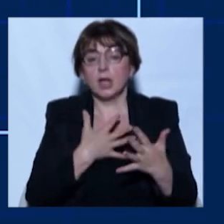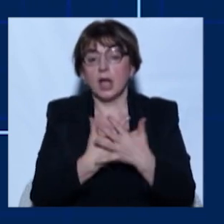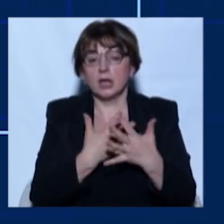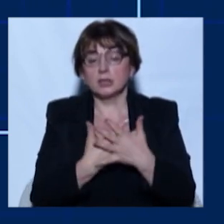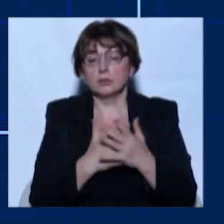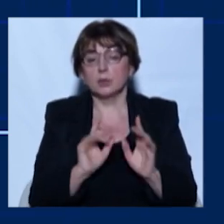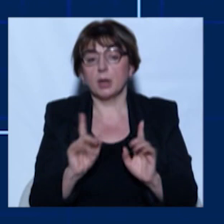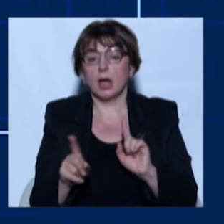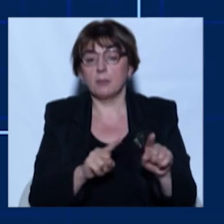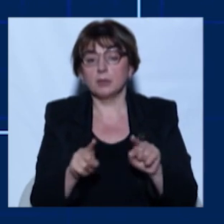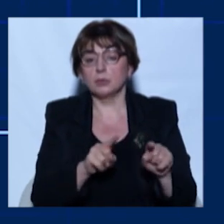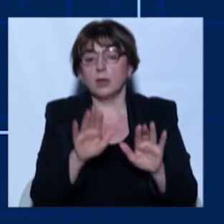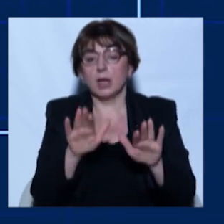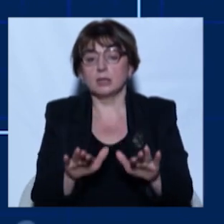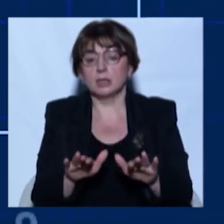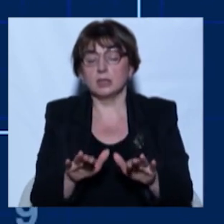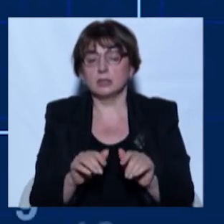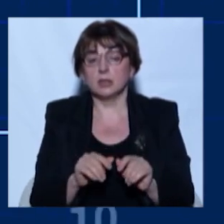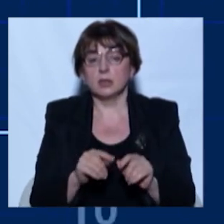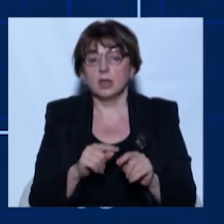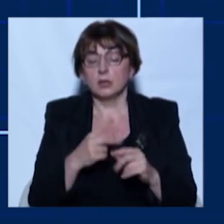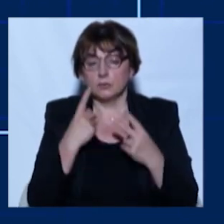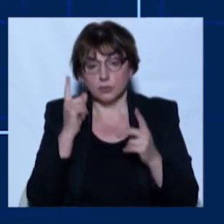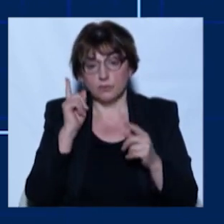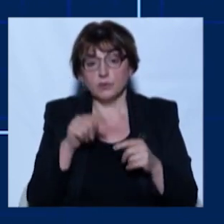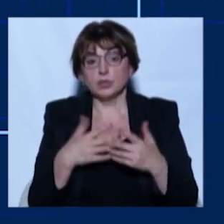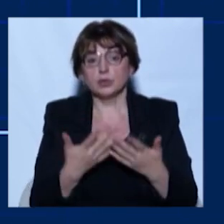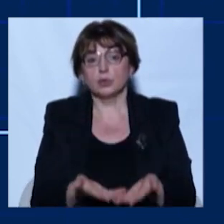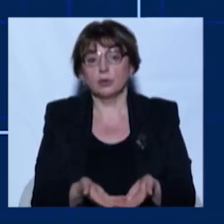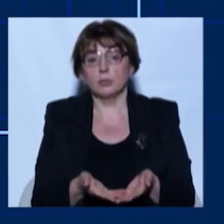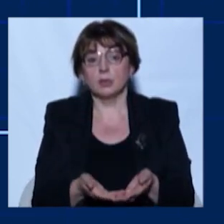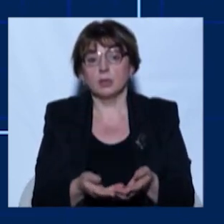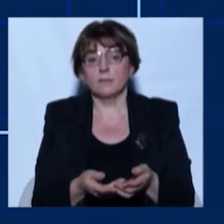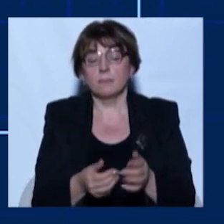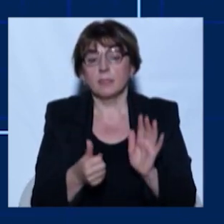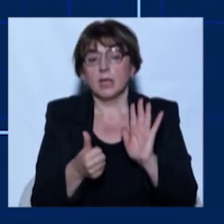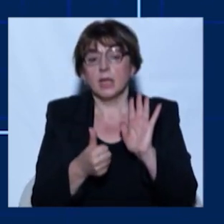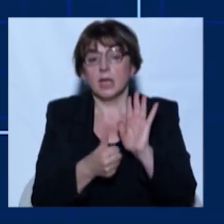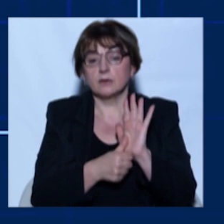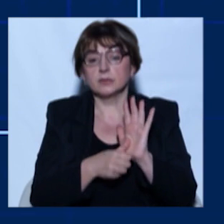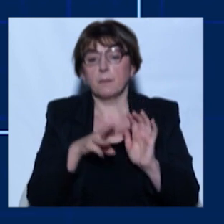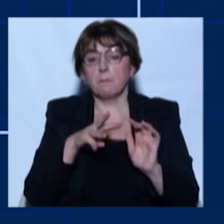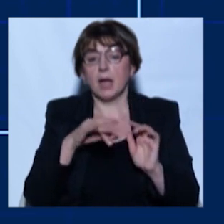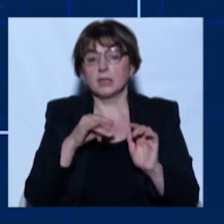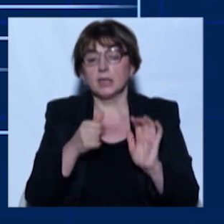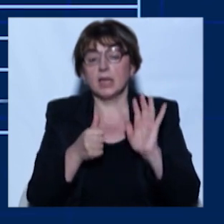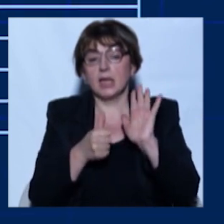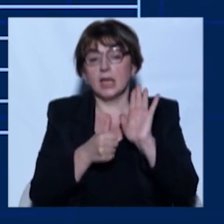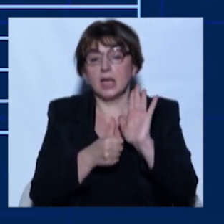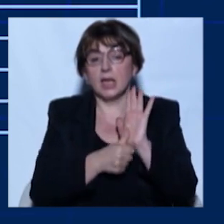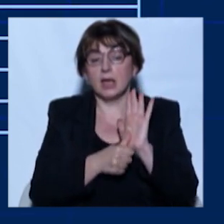გააქტიურდება ხოლმე ამა თუ იმ რეგიონში. მიჩნეულია, რომ 6 მაგნიტუდიდან, ანუ